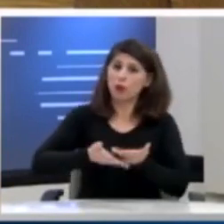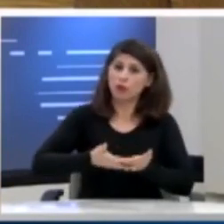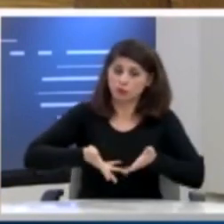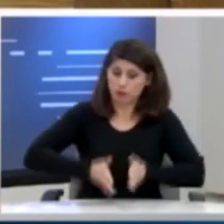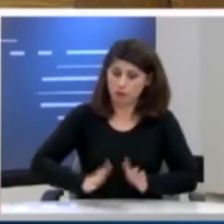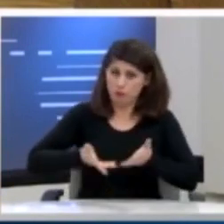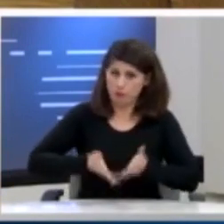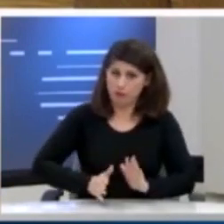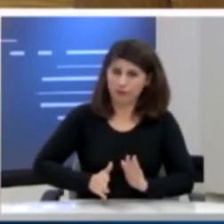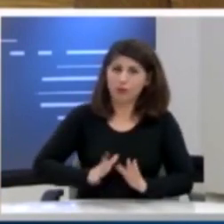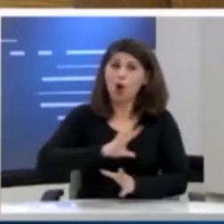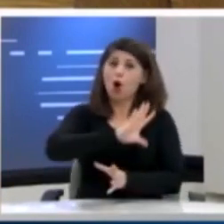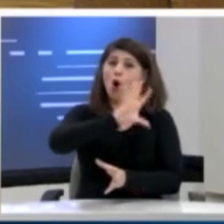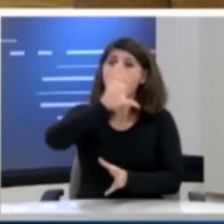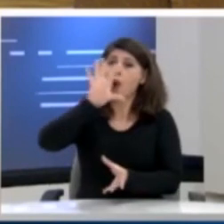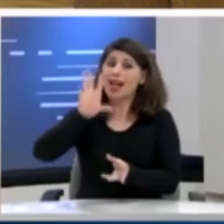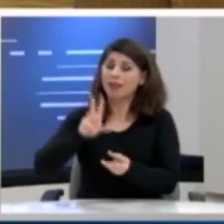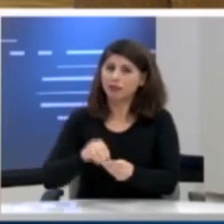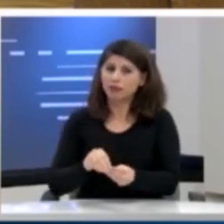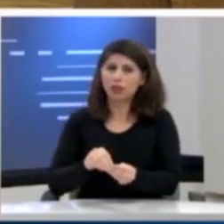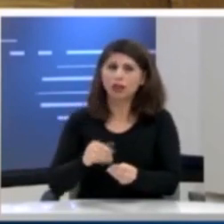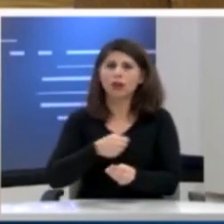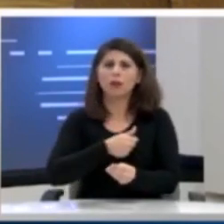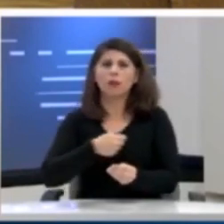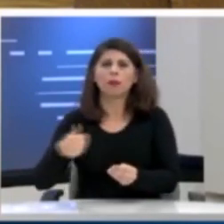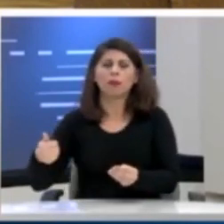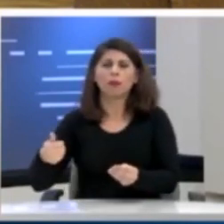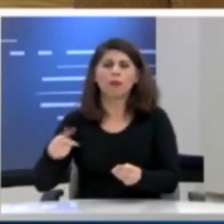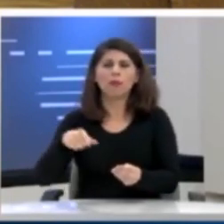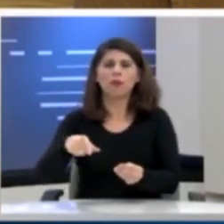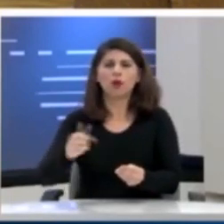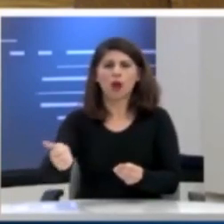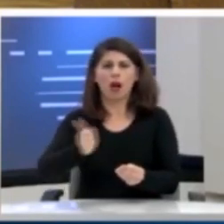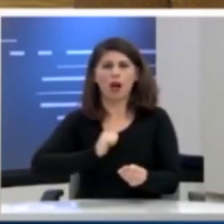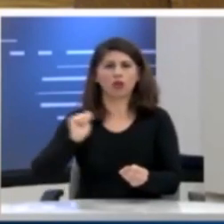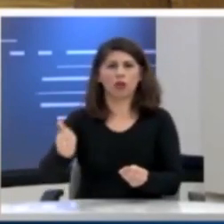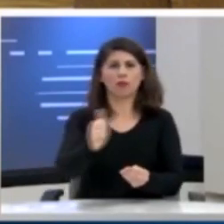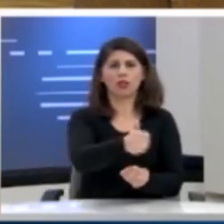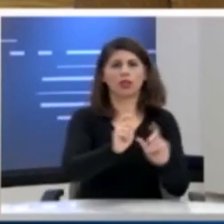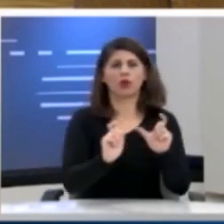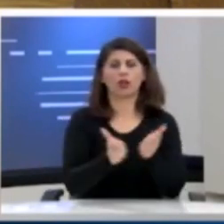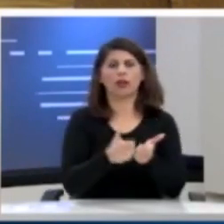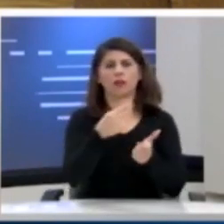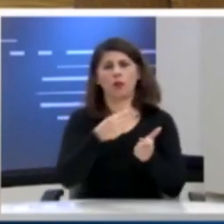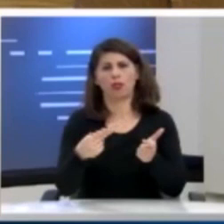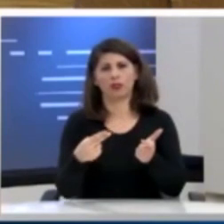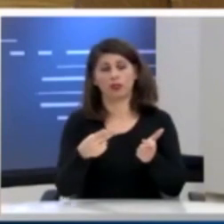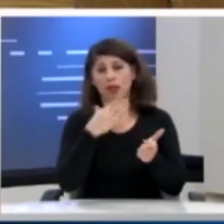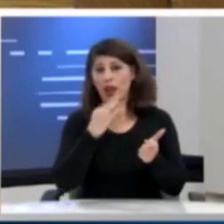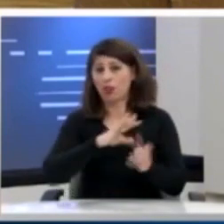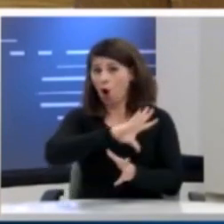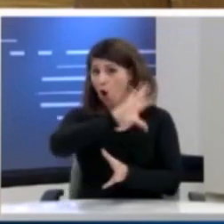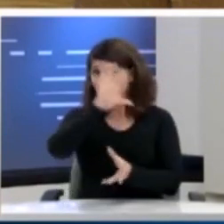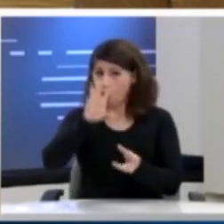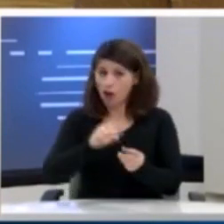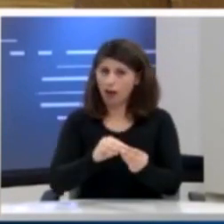υποβοηθούμενη αναπαραγωγή να αποτελούν μόνο ή κυρίως ατομική οικογενειακή υπόθεση. Να γίνονται